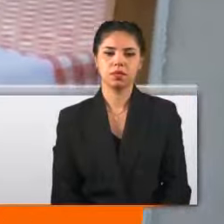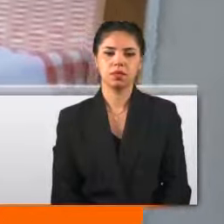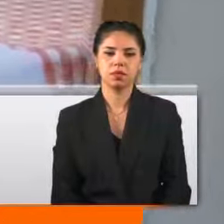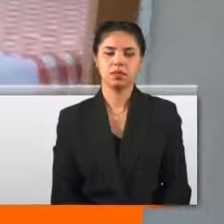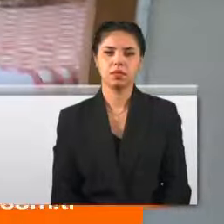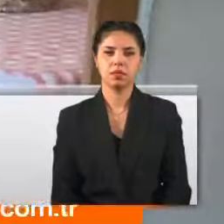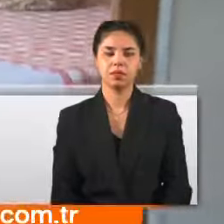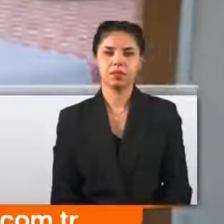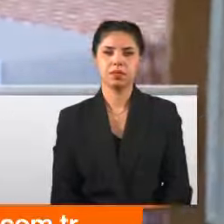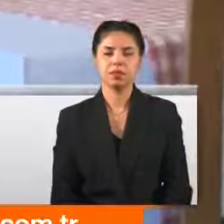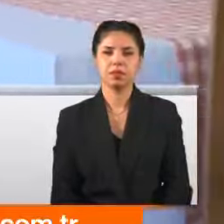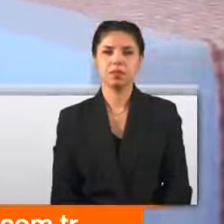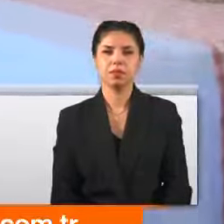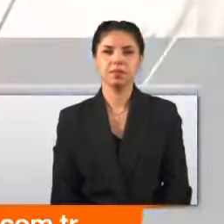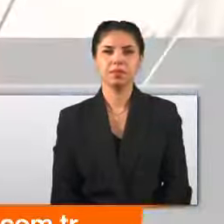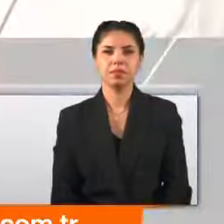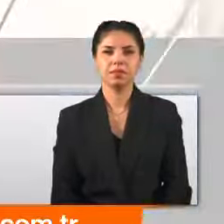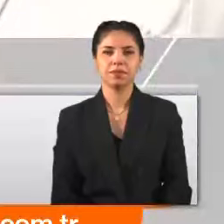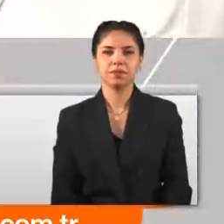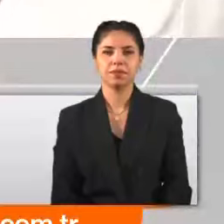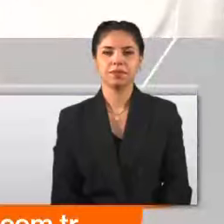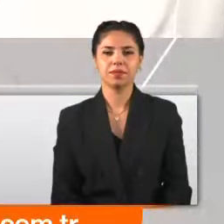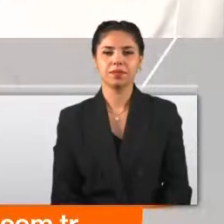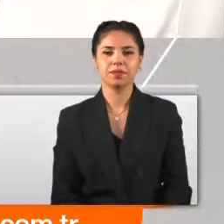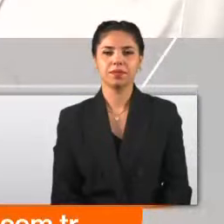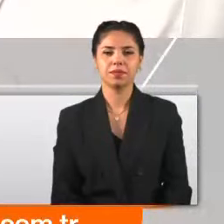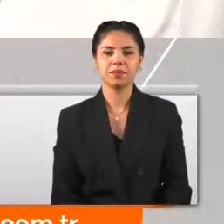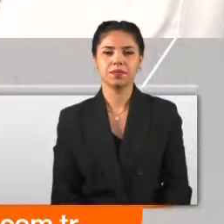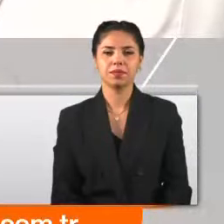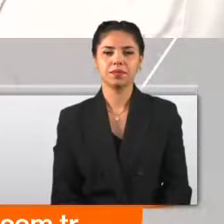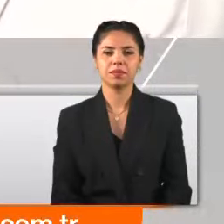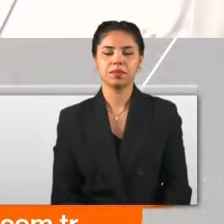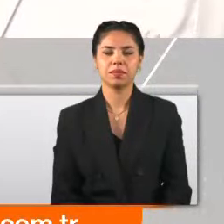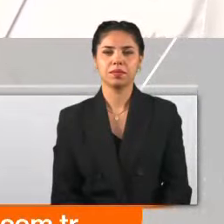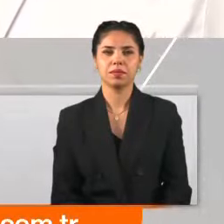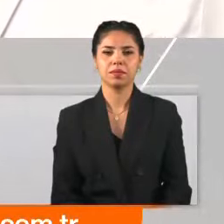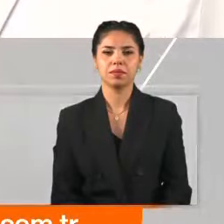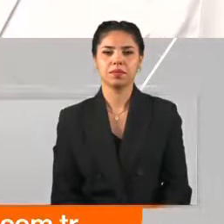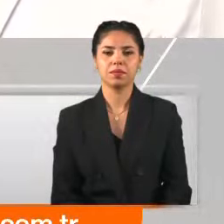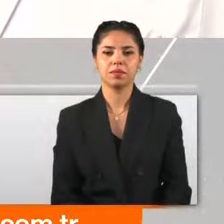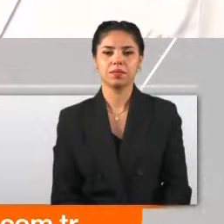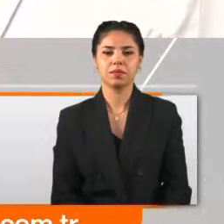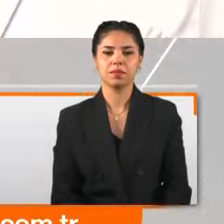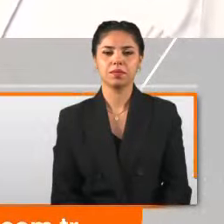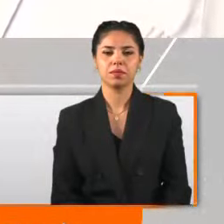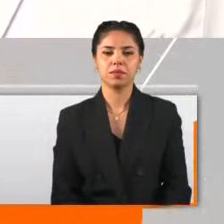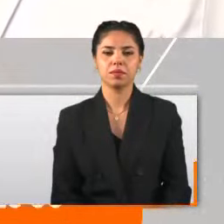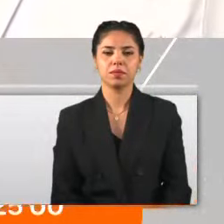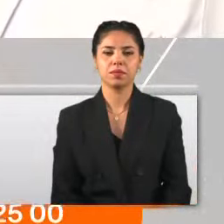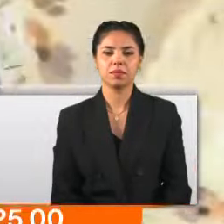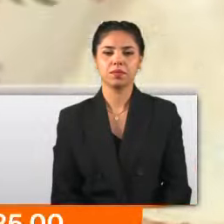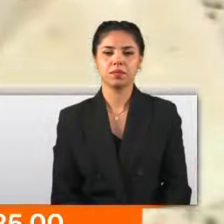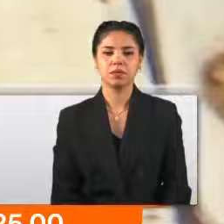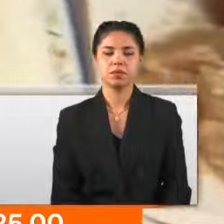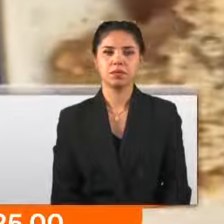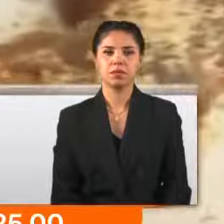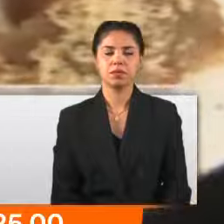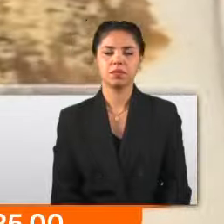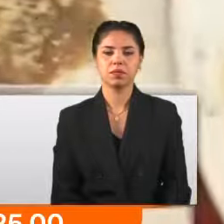yiyelim. Mottomuz bu. Aynen. Hem bağırsak alışkanlığımızı geliştirmek açısından, mide bağırsak için hem de kalp sağlığı için önemli.